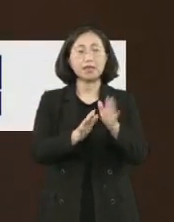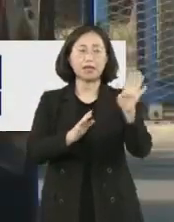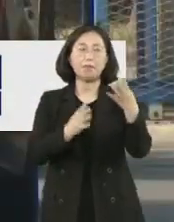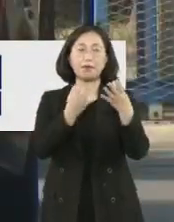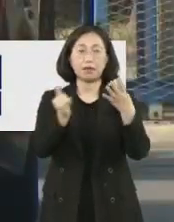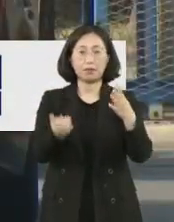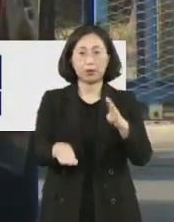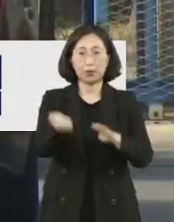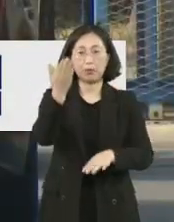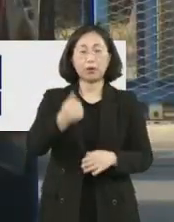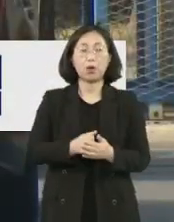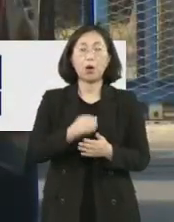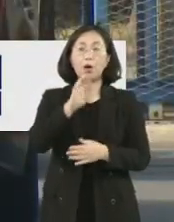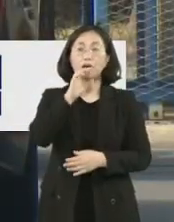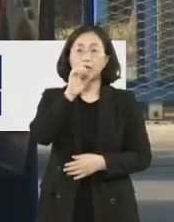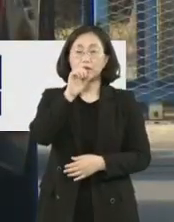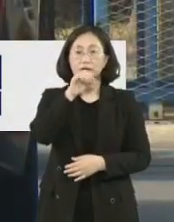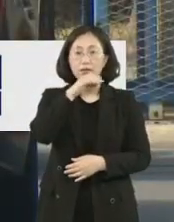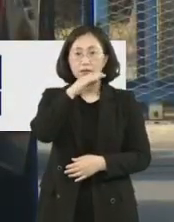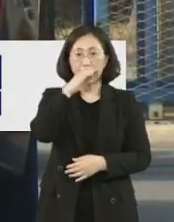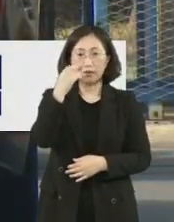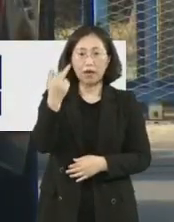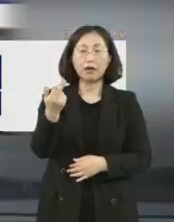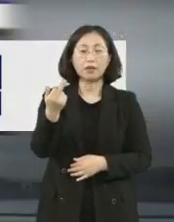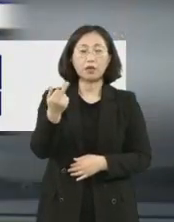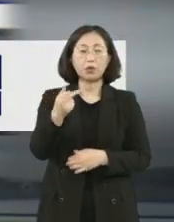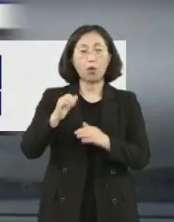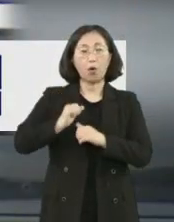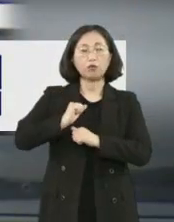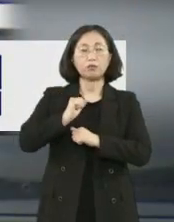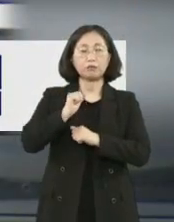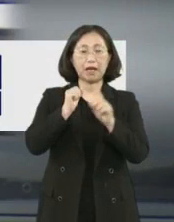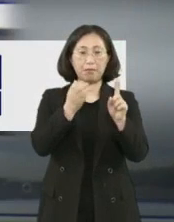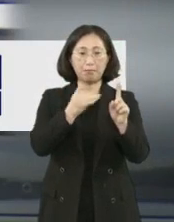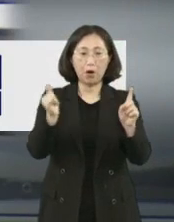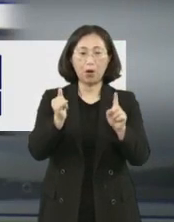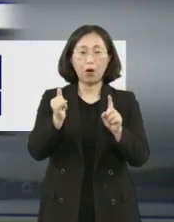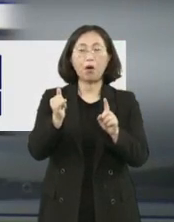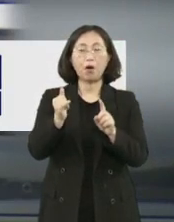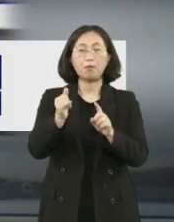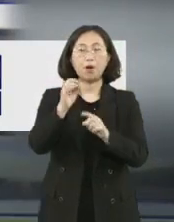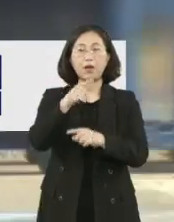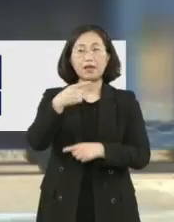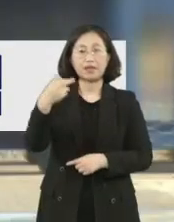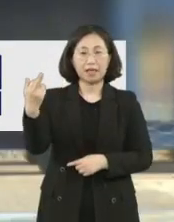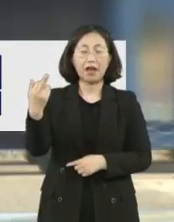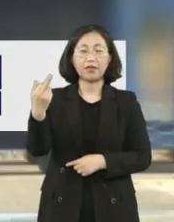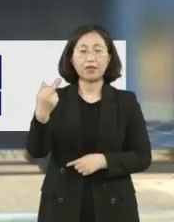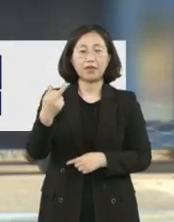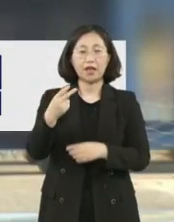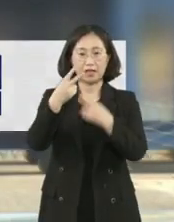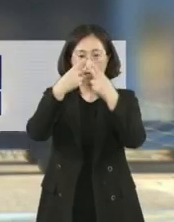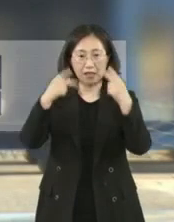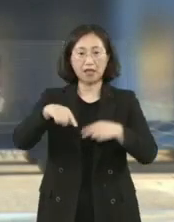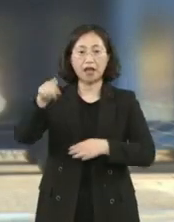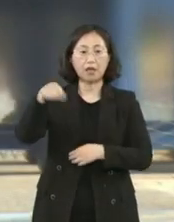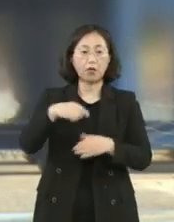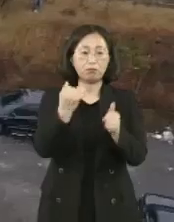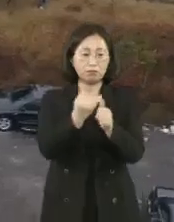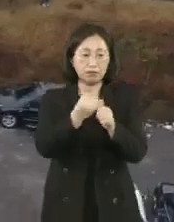400명을 넘어섰고 서산에서도 공군부대 병사 1명과 울산 장례식장을 다녀온 30대 부부가 확진 판정을